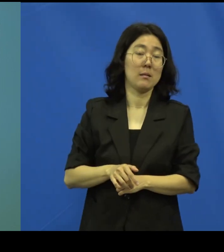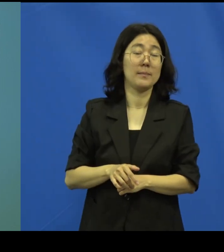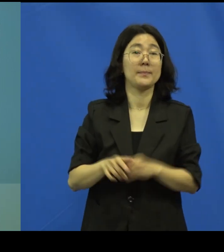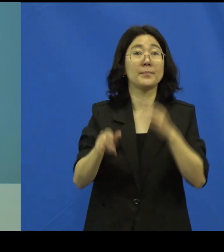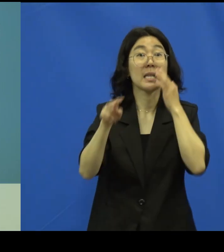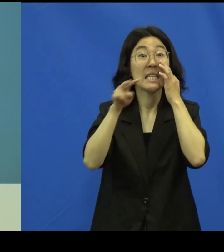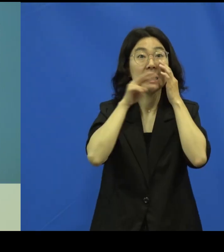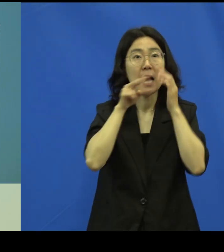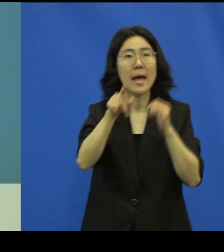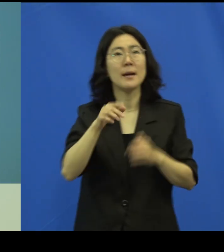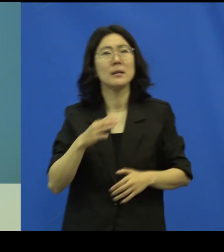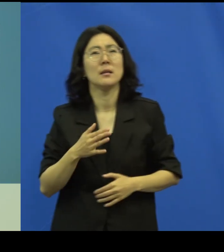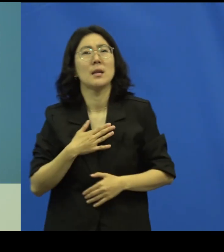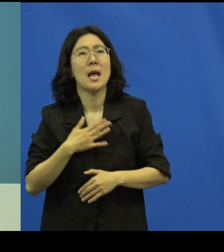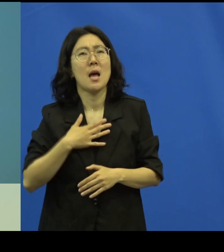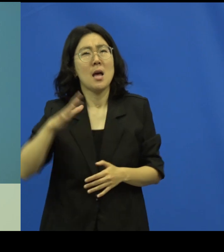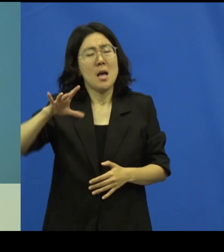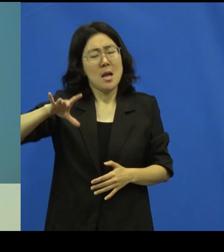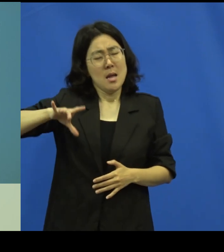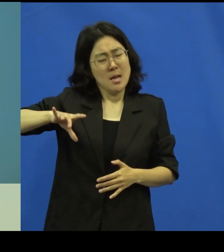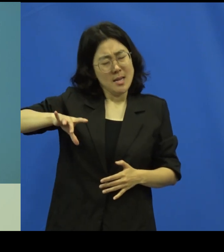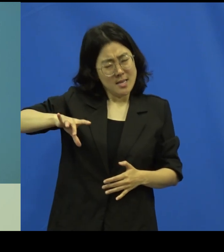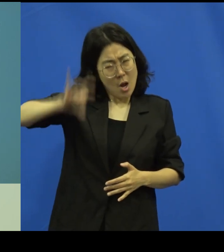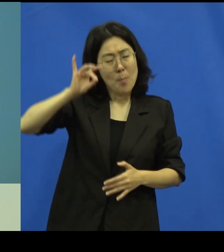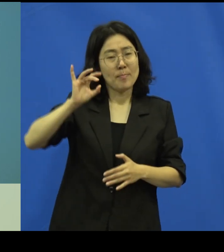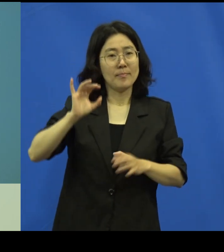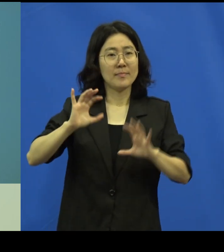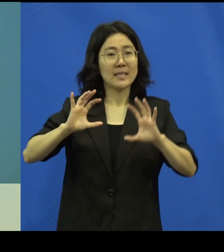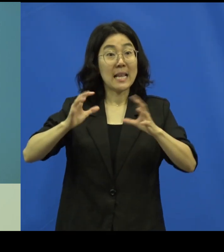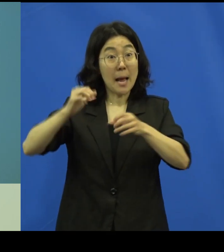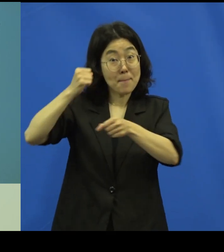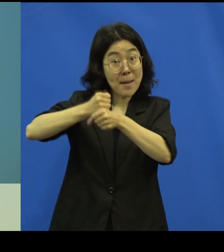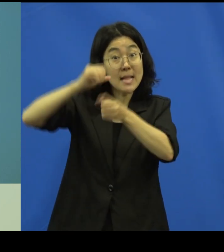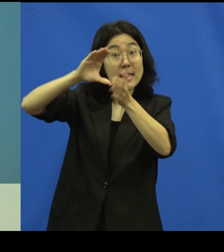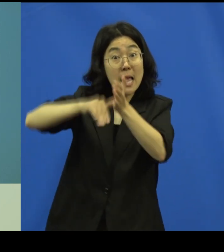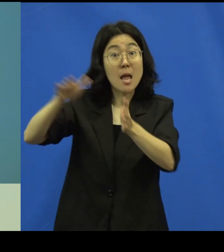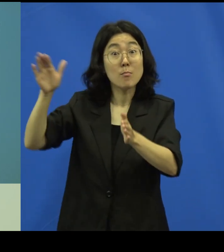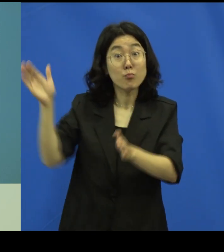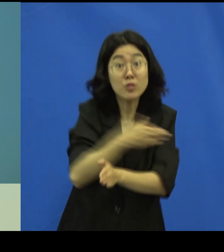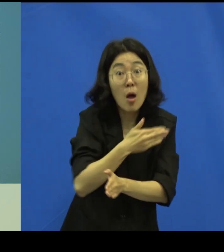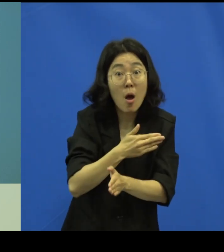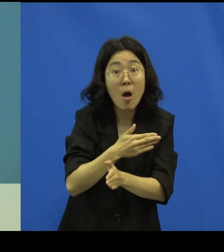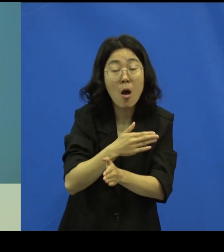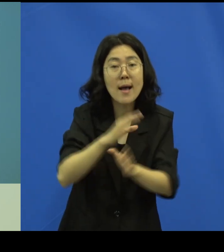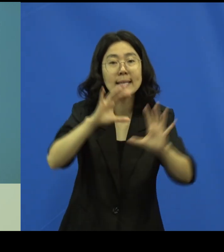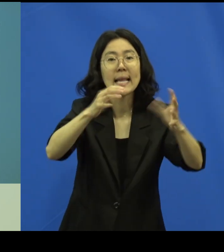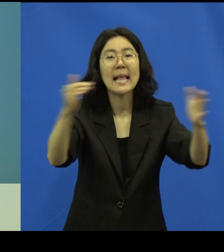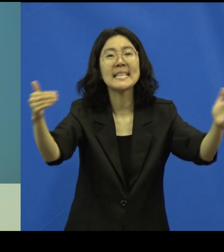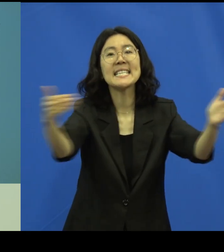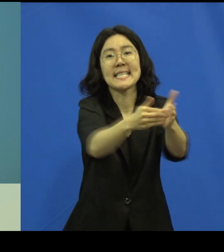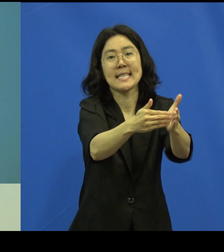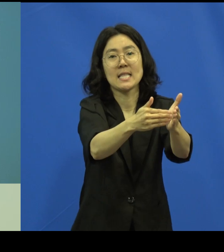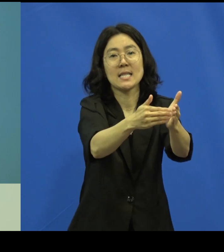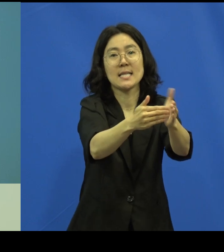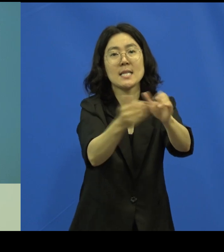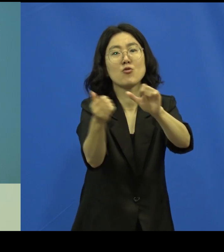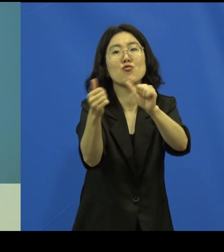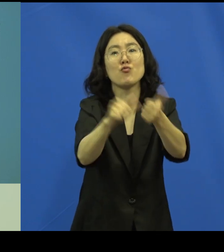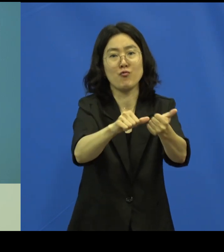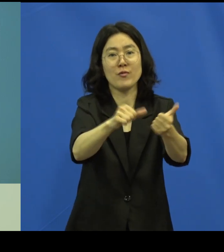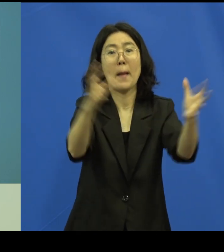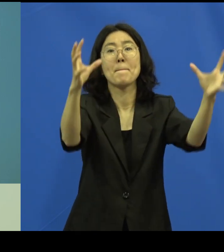10절 보면 이런 말씀이 내가 시초부터 종말을 알리며 아직 이루지 아니한 일을